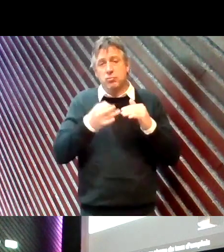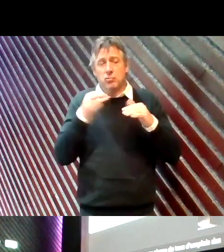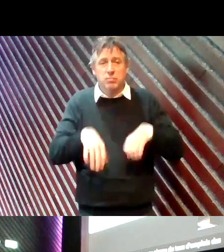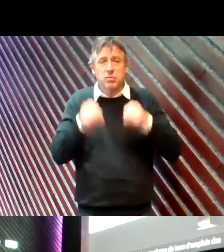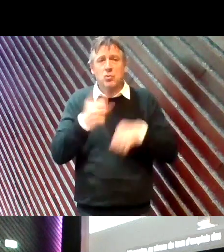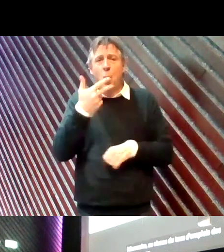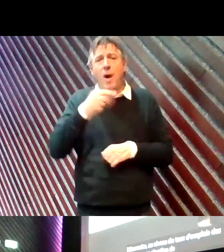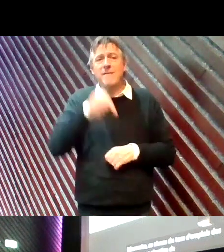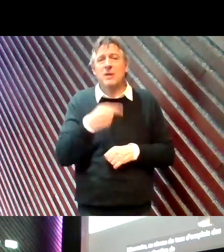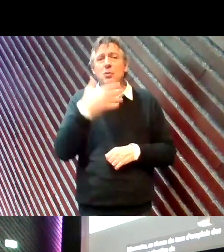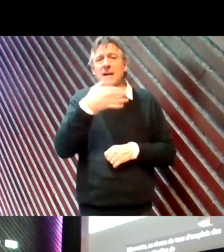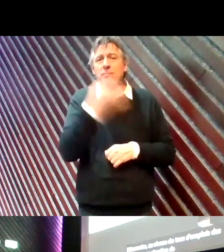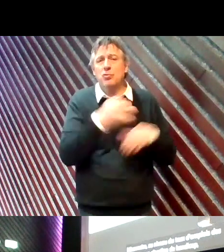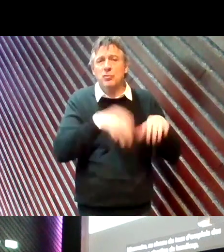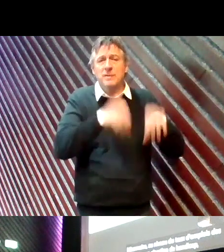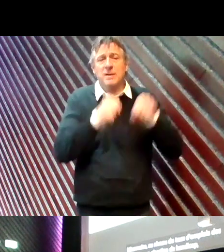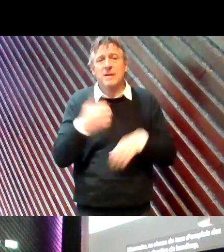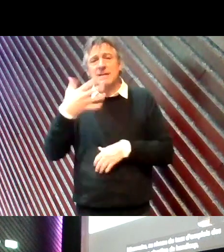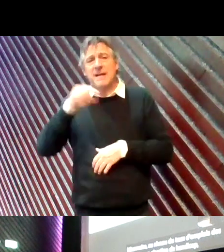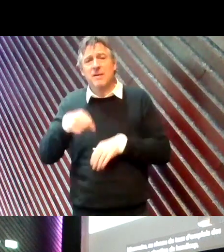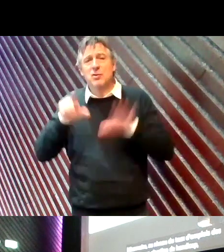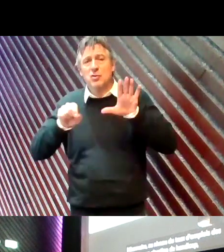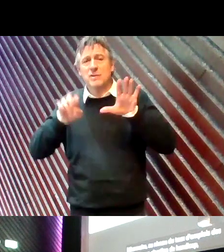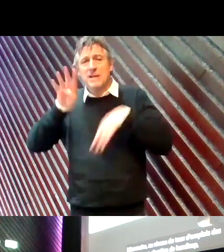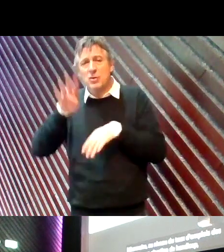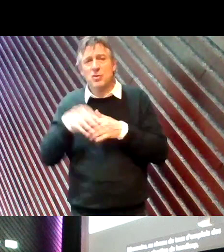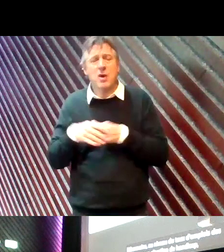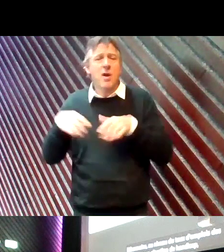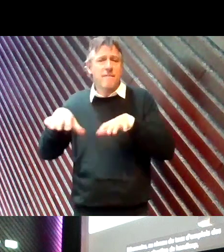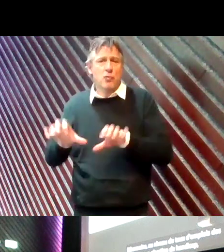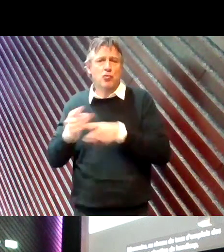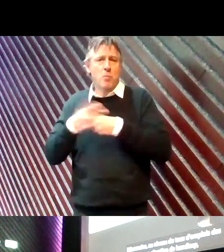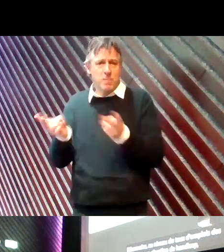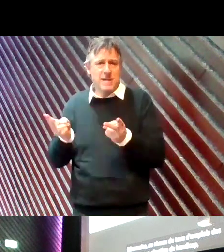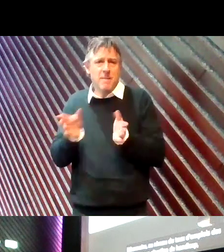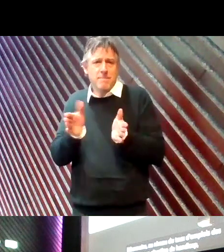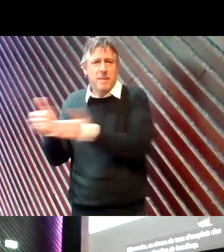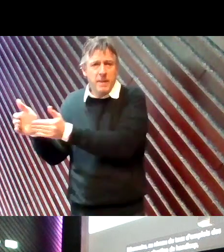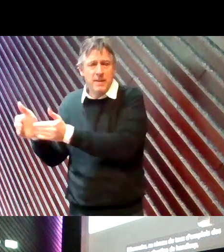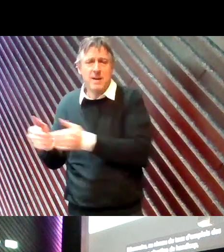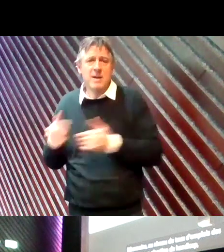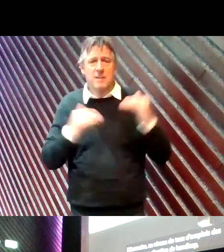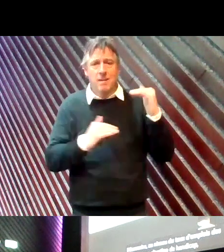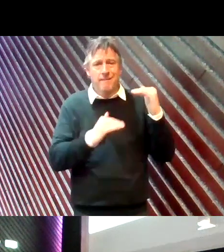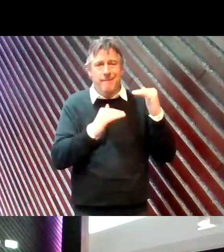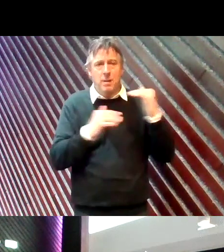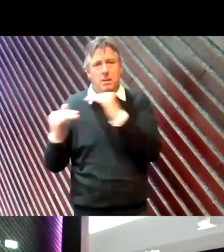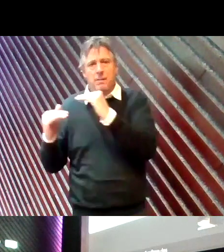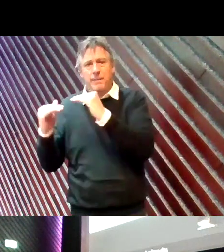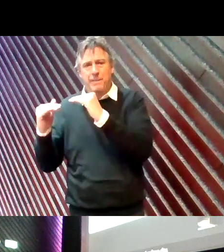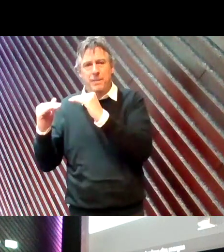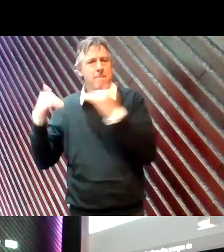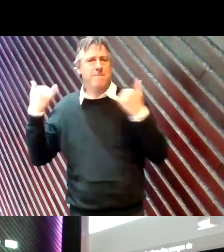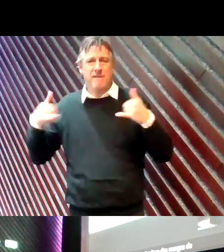3,5% pour les entreprises, 5,74% pour les trois versions de la fonction publique, on a quand même des marges de manœuvre. Donc,